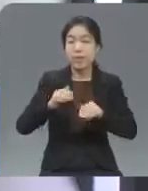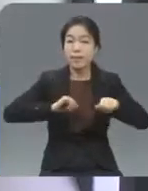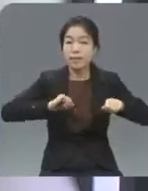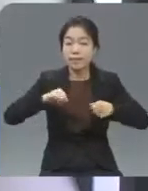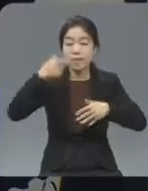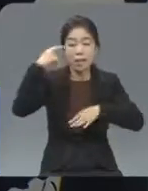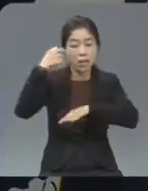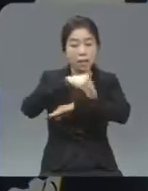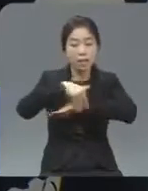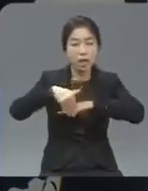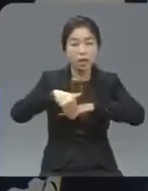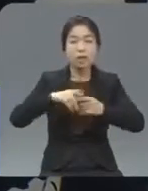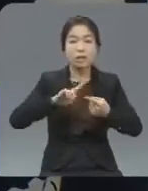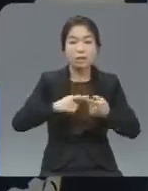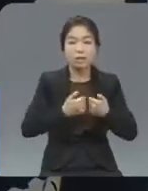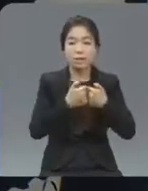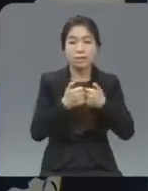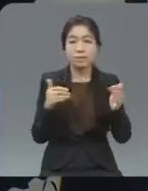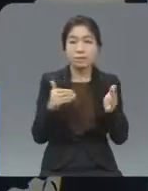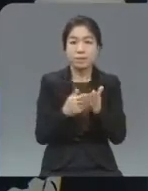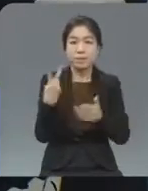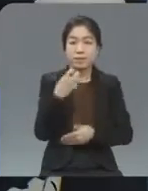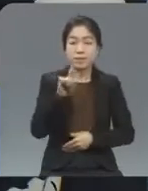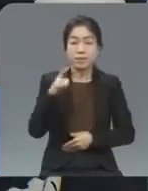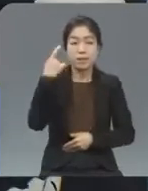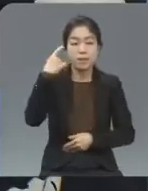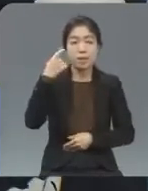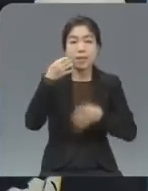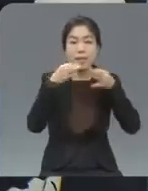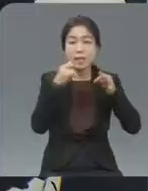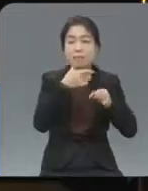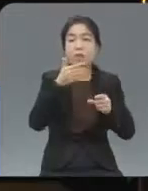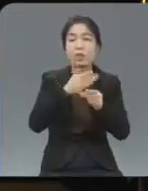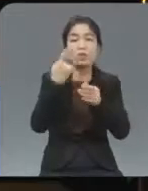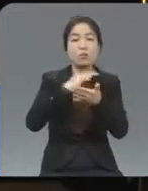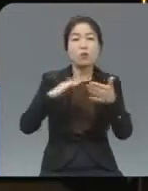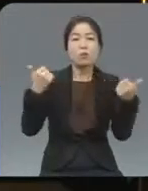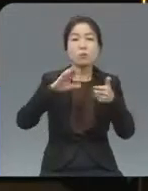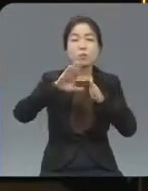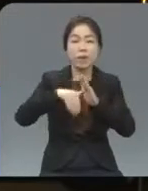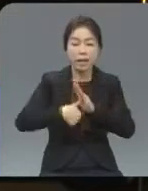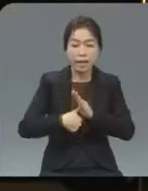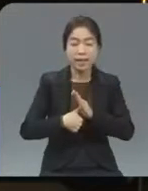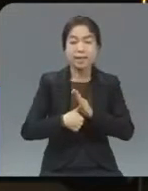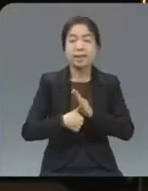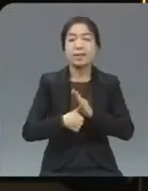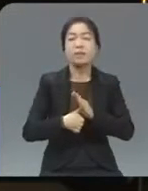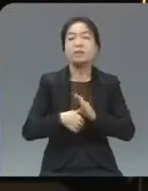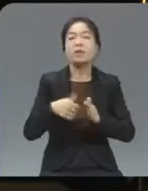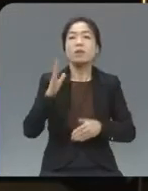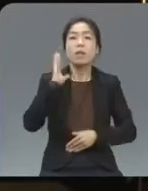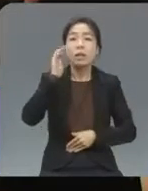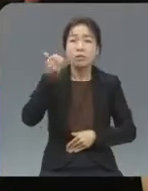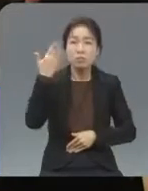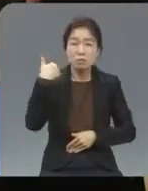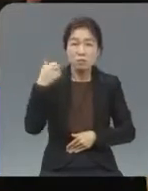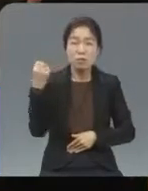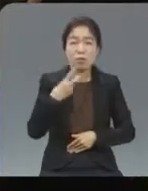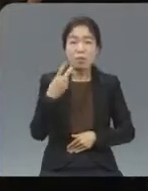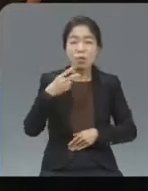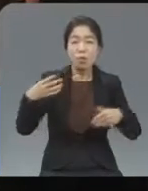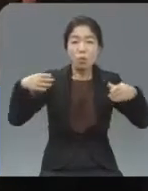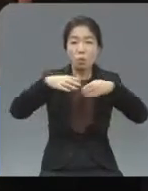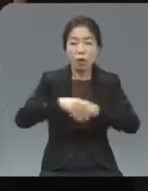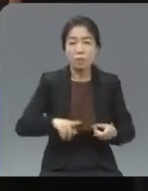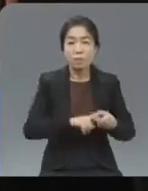대해 논의했습니다. 이번 2021 김대중 평화회의에서는 사나나구스망 전 동티모르 대통령이 화해와